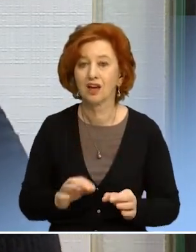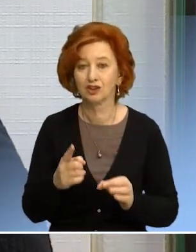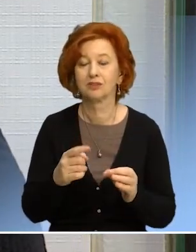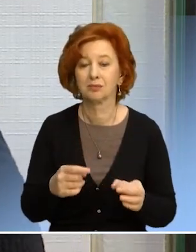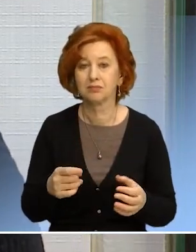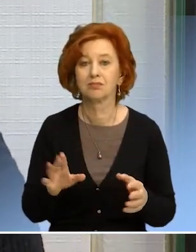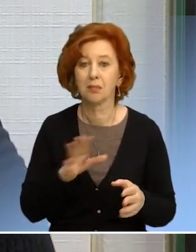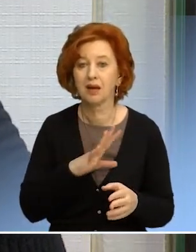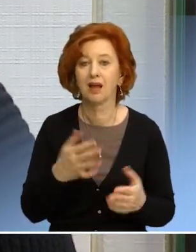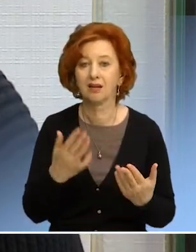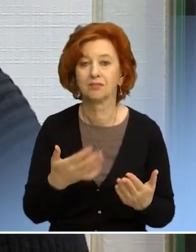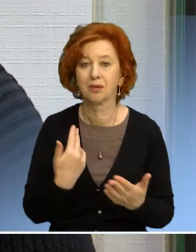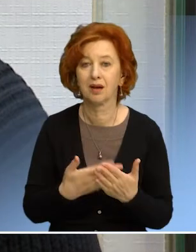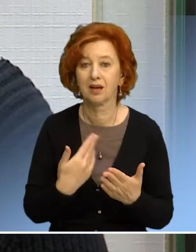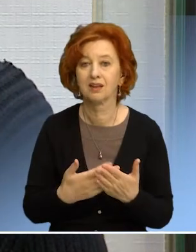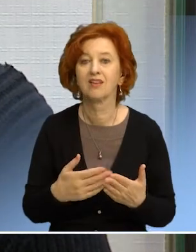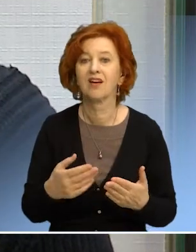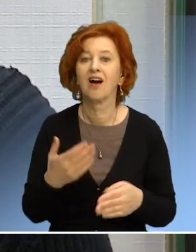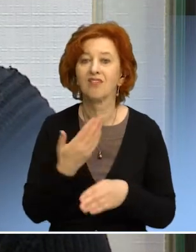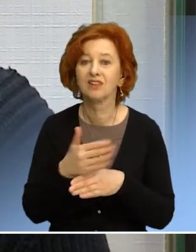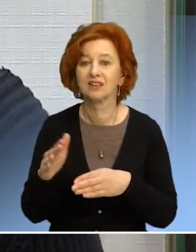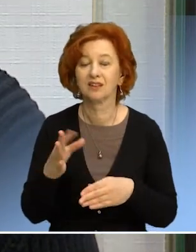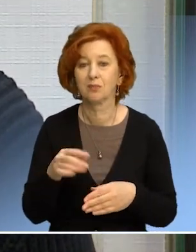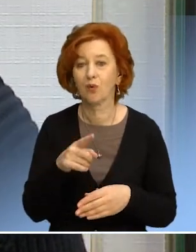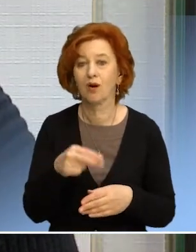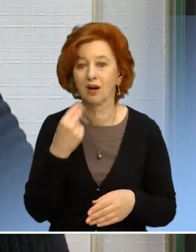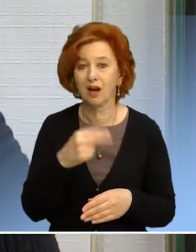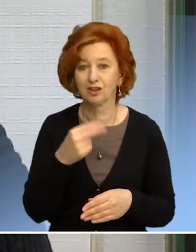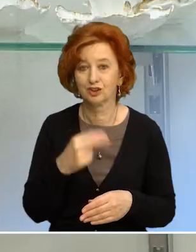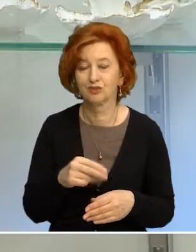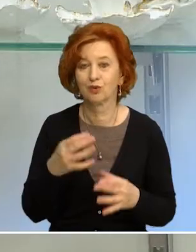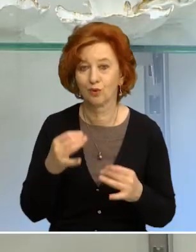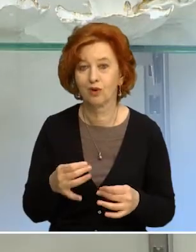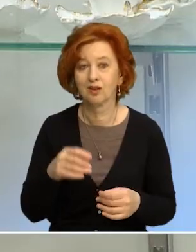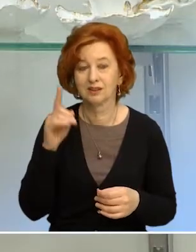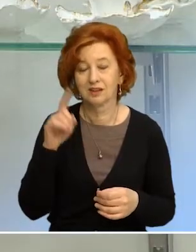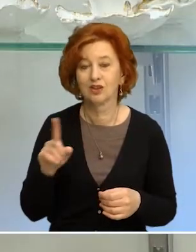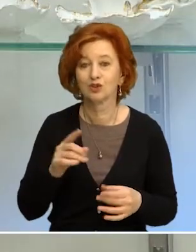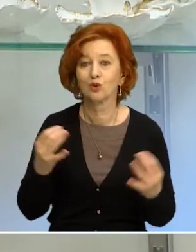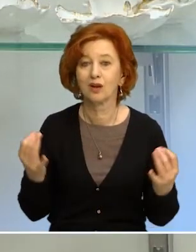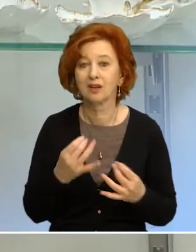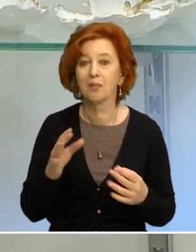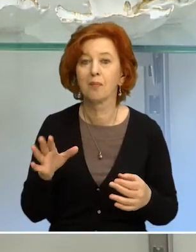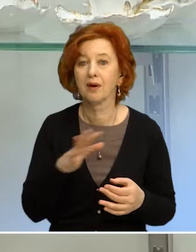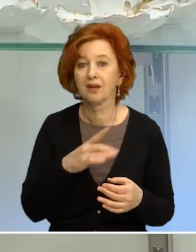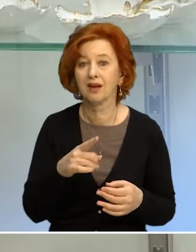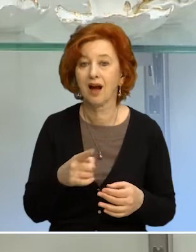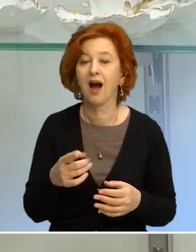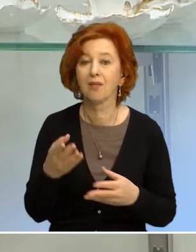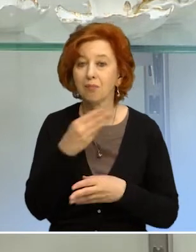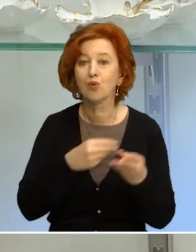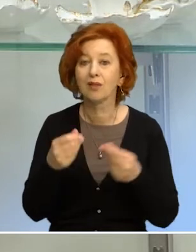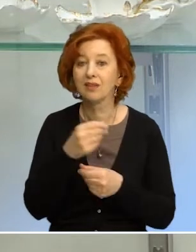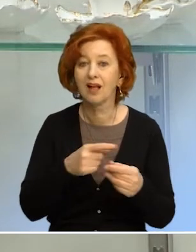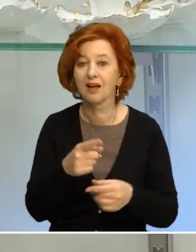произведениями могли чем-то быть лучше по качеству того же кузнецовского фарфора. Вот знаете, что интересно, а были ли